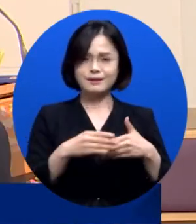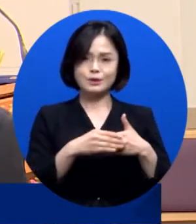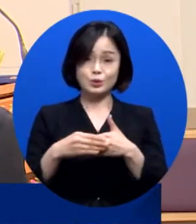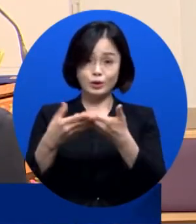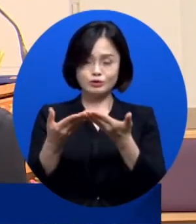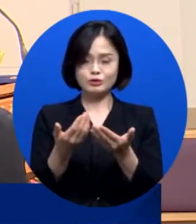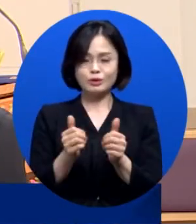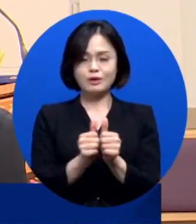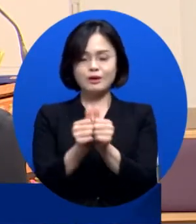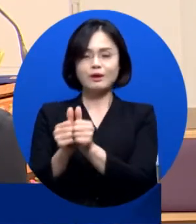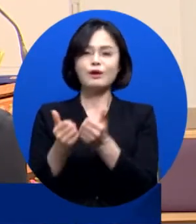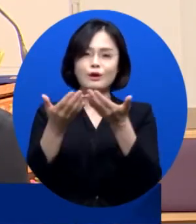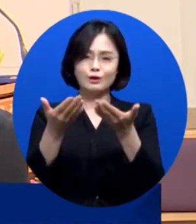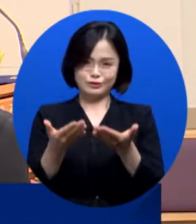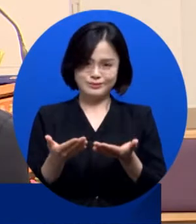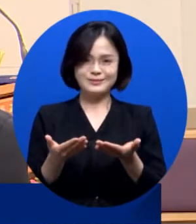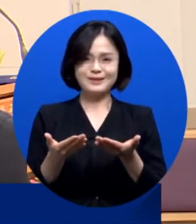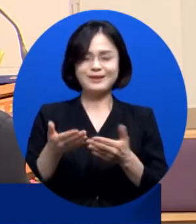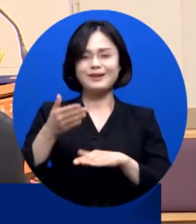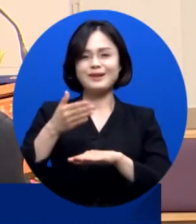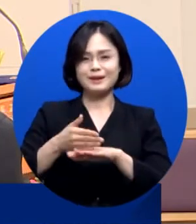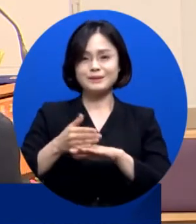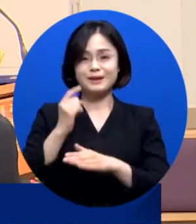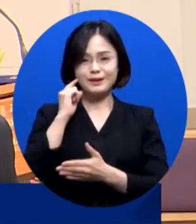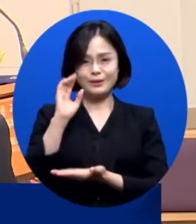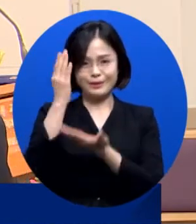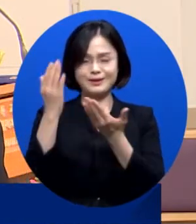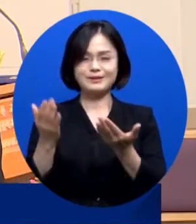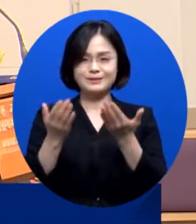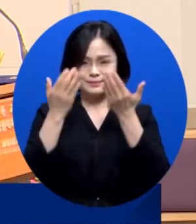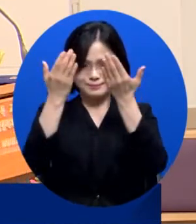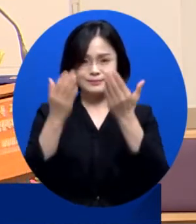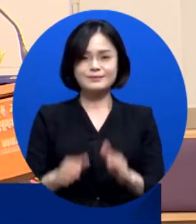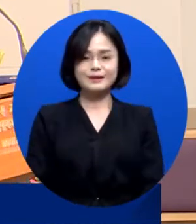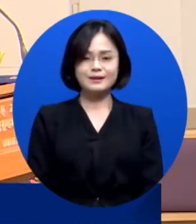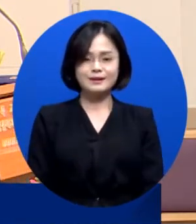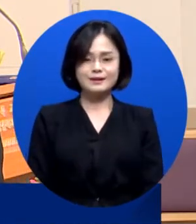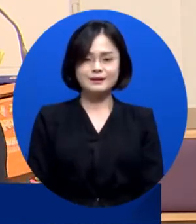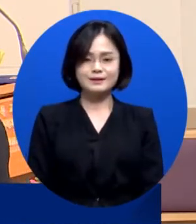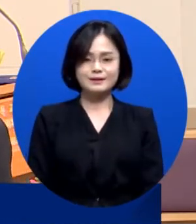있었습니다. 하나님께 무한 감사 영광 돌려드리면서요. 또 힘겨우